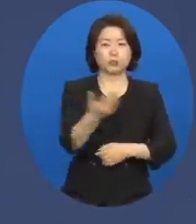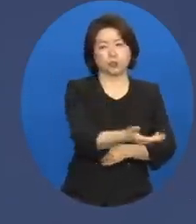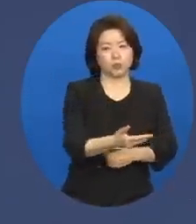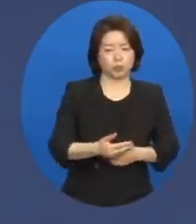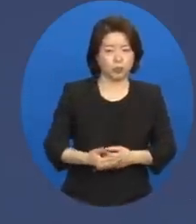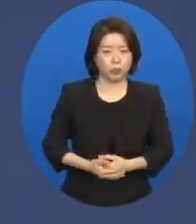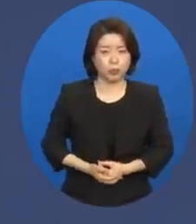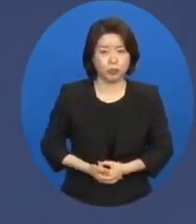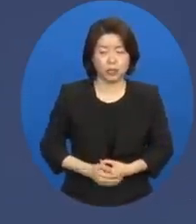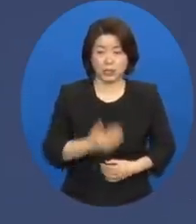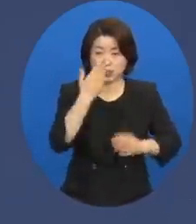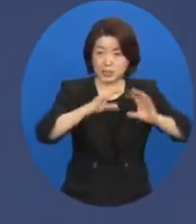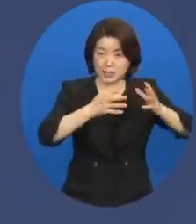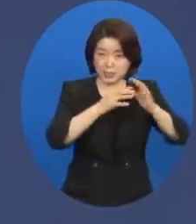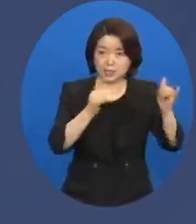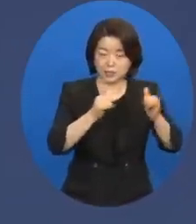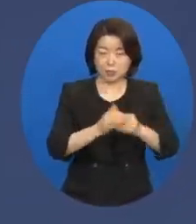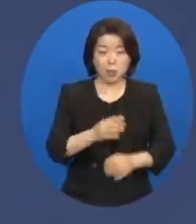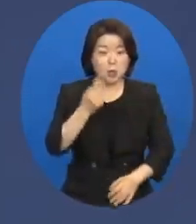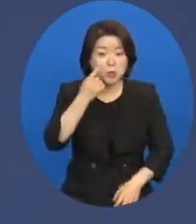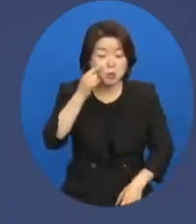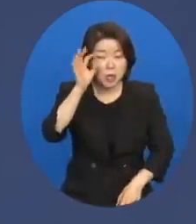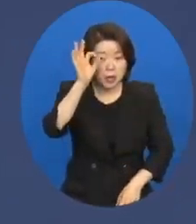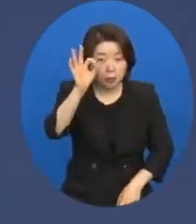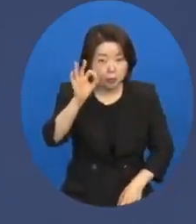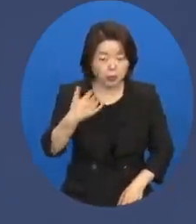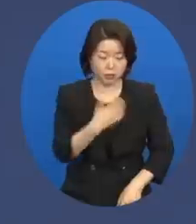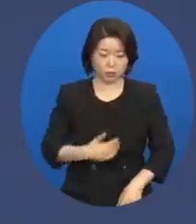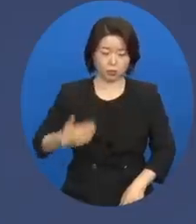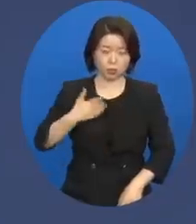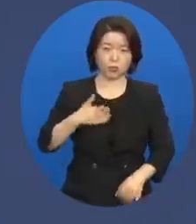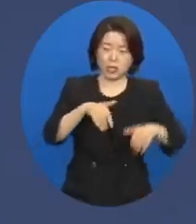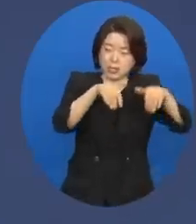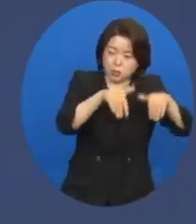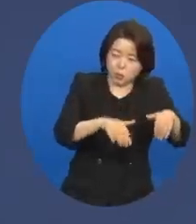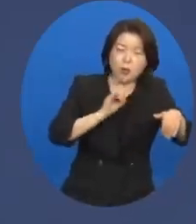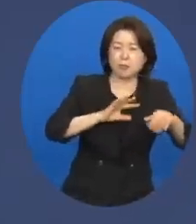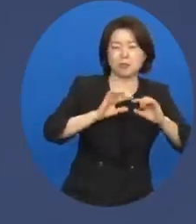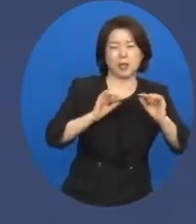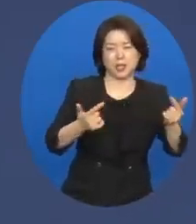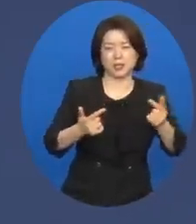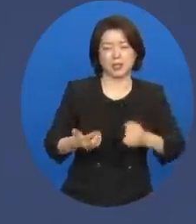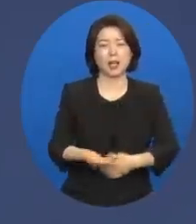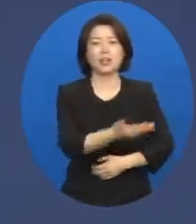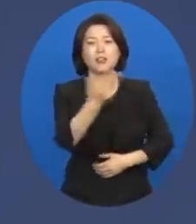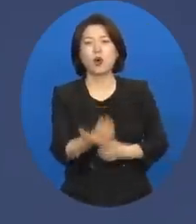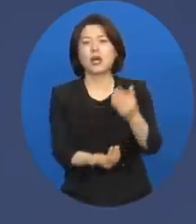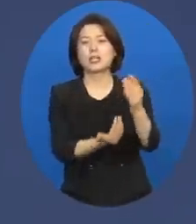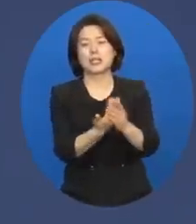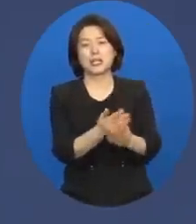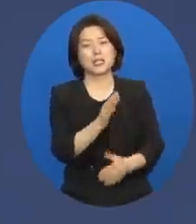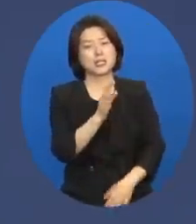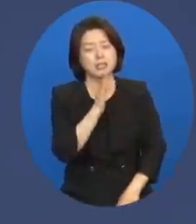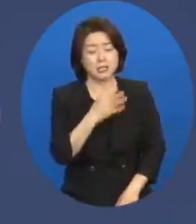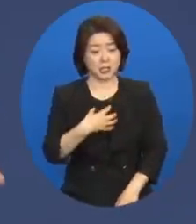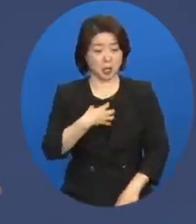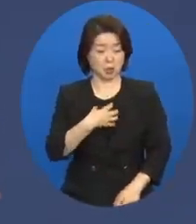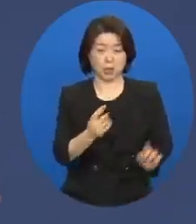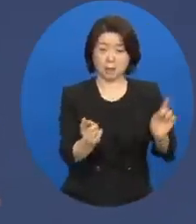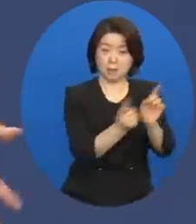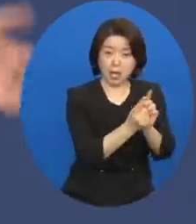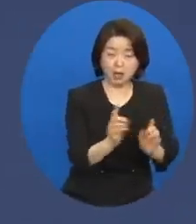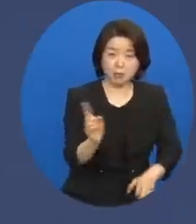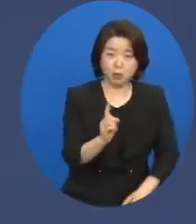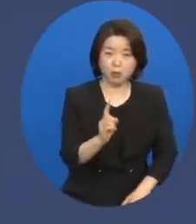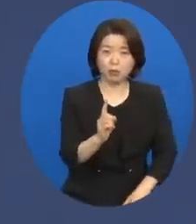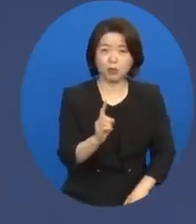그러니까 이스라엘은 눈에 보이는 그냥 육적인 노예만이 아니라 너희에게 일어난 진짜 위기는 다른 게 아니라